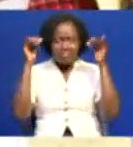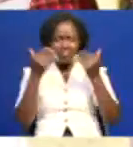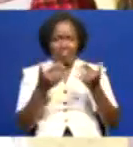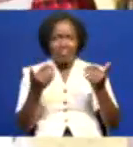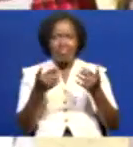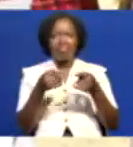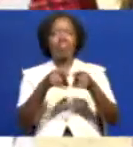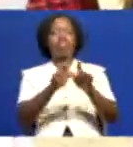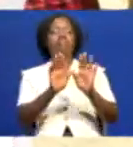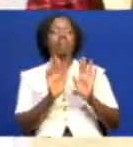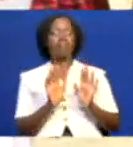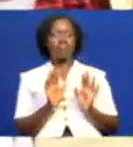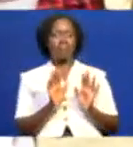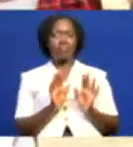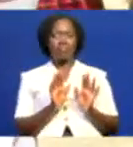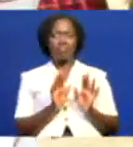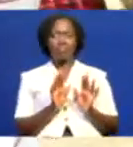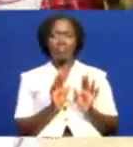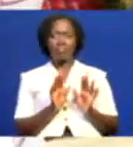ndio tumewaachia.